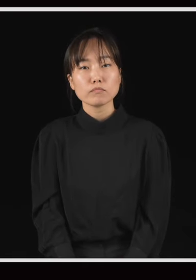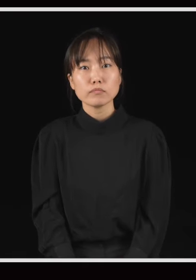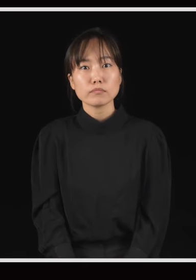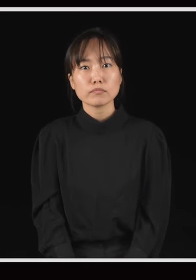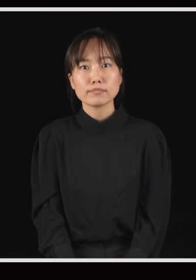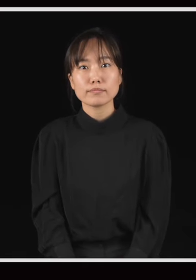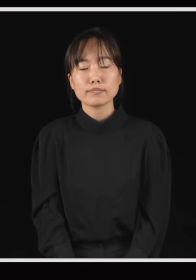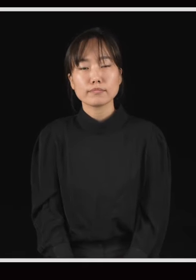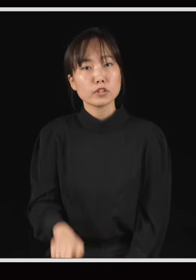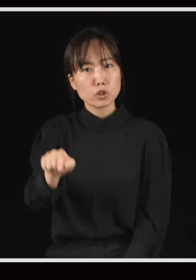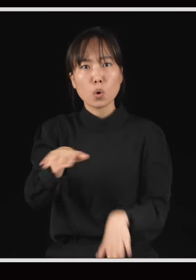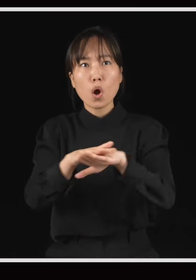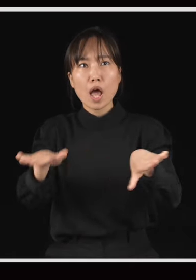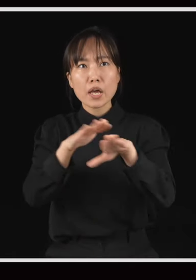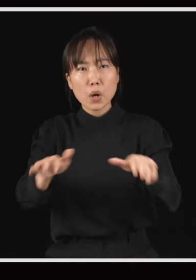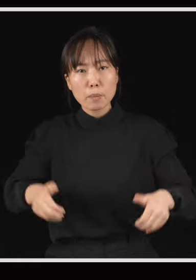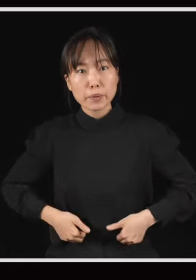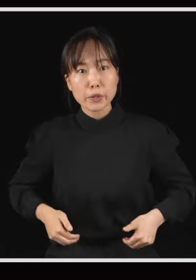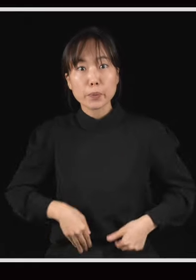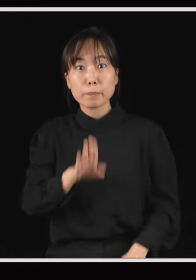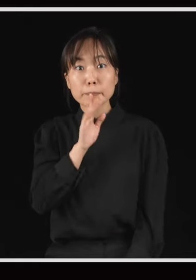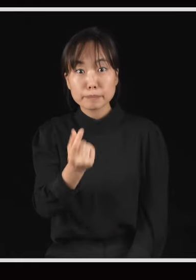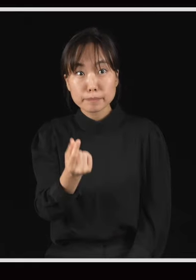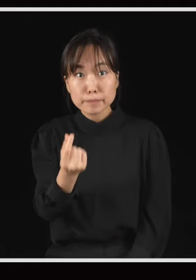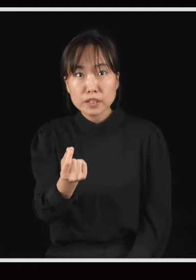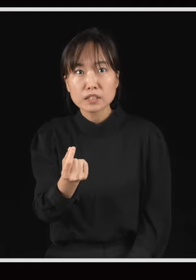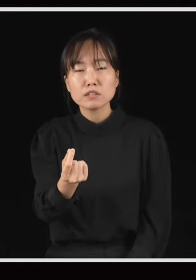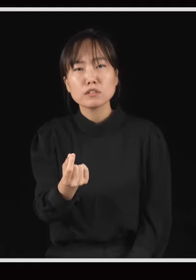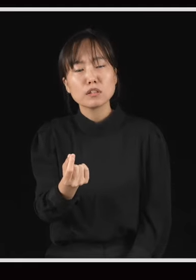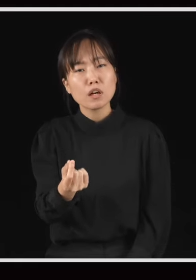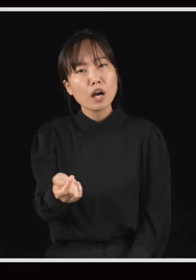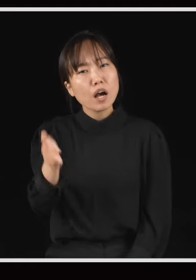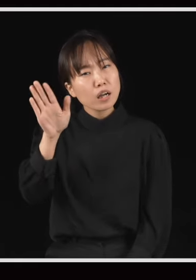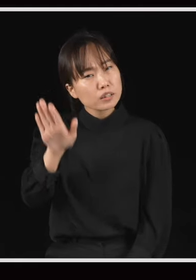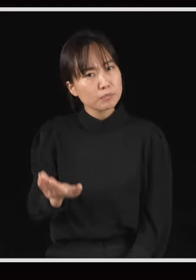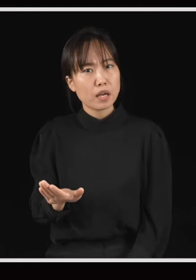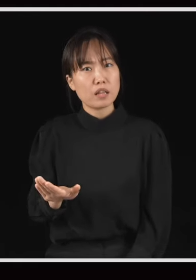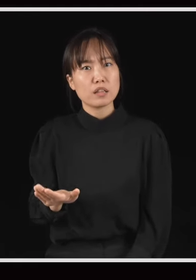자, 그런데 이 문제를 해결을 해야 되겠습니다. 그죠? 해결을 해야 되는데